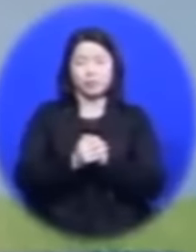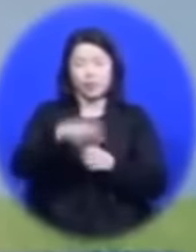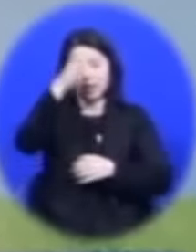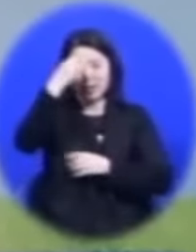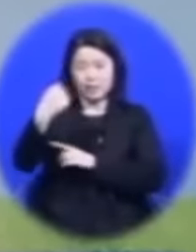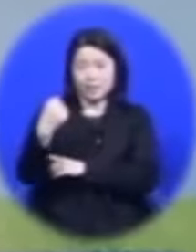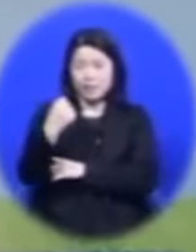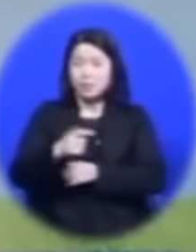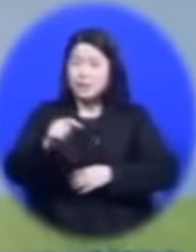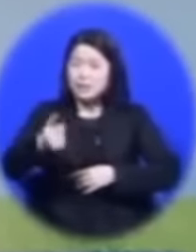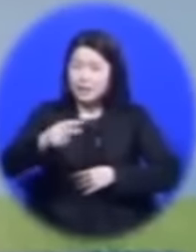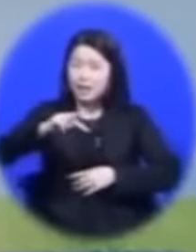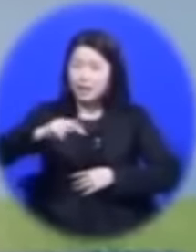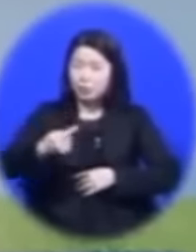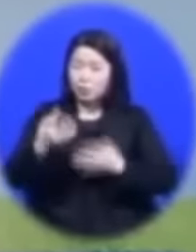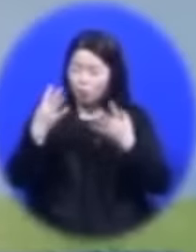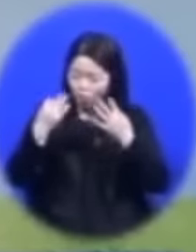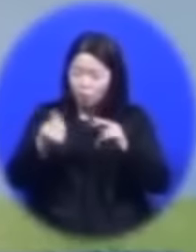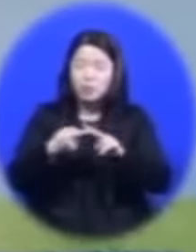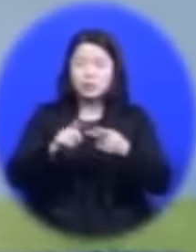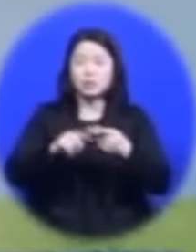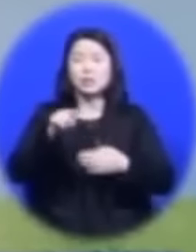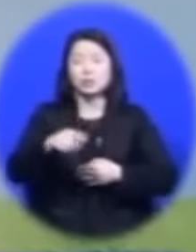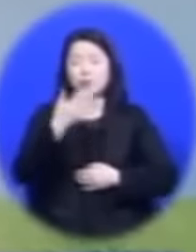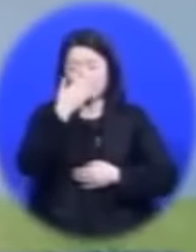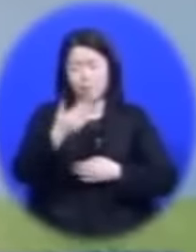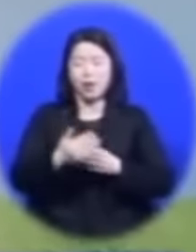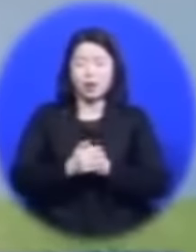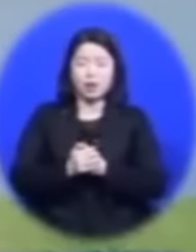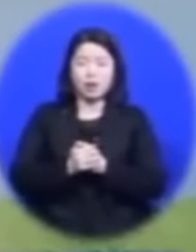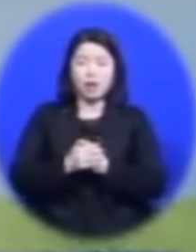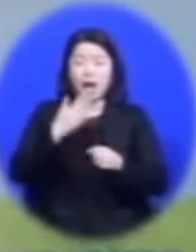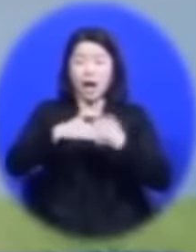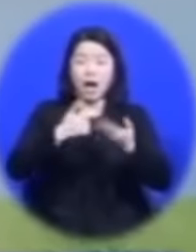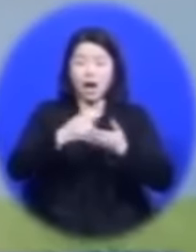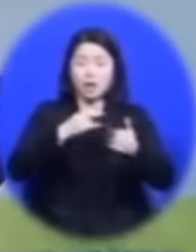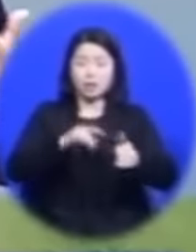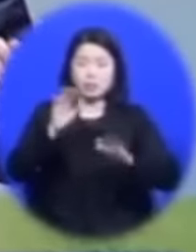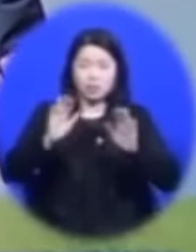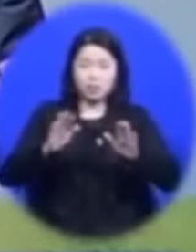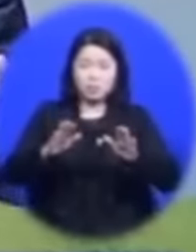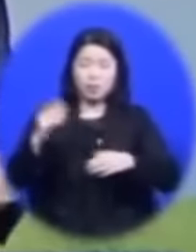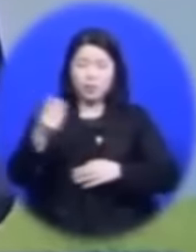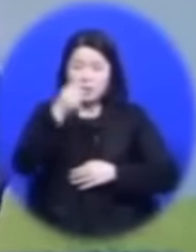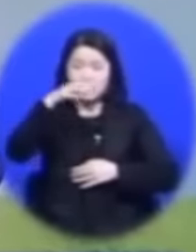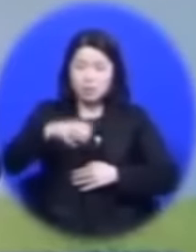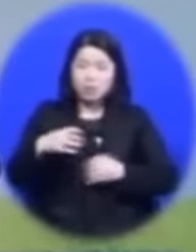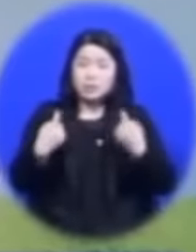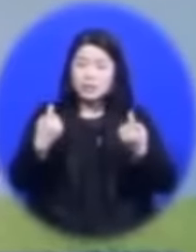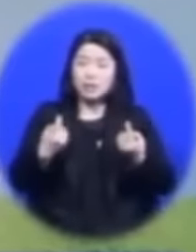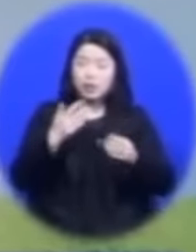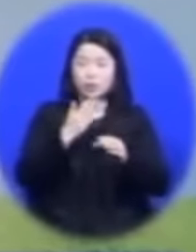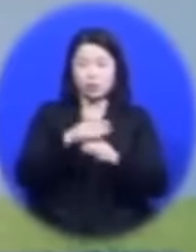능력이 작아도 얼마든지 그렇게 할 수 있다는 겁니다. 하나님께서 이번 성지순례 중에 그걸 보게